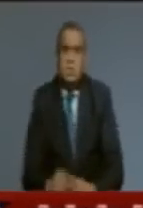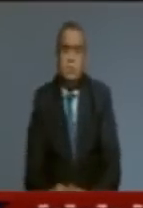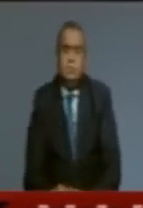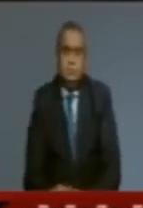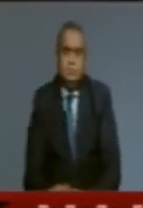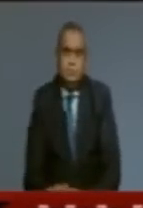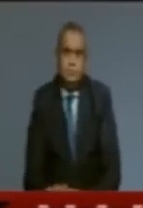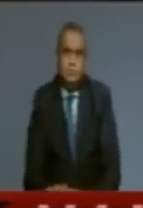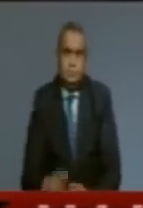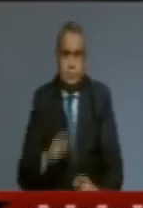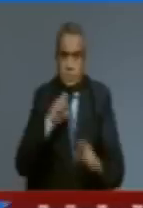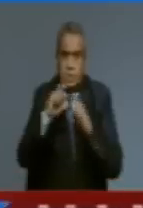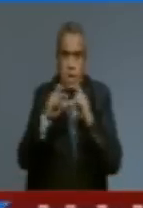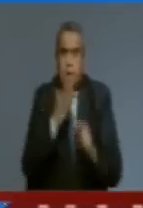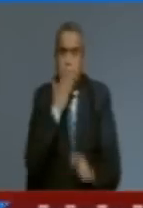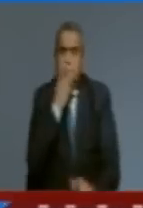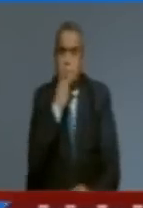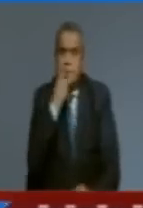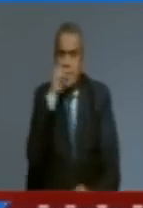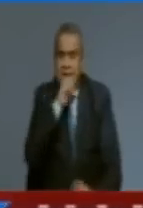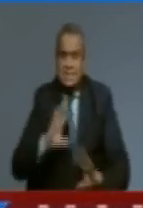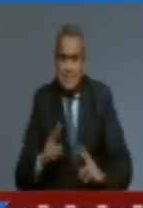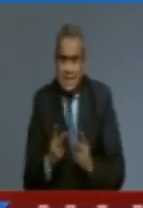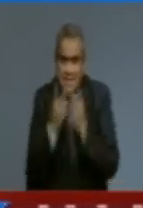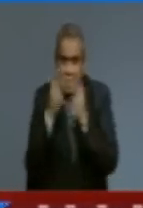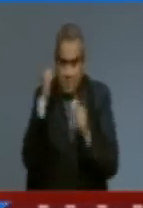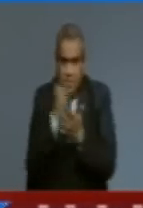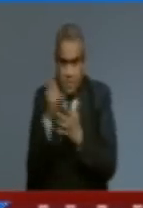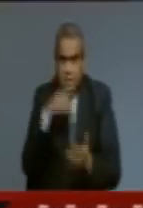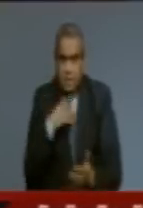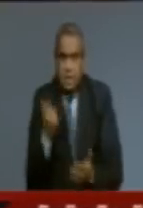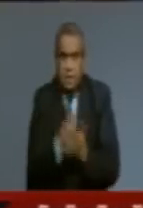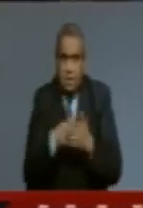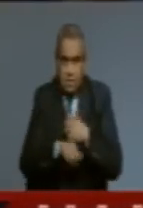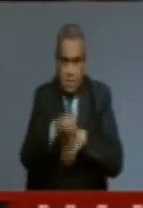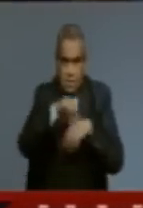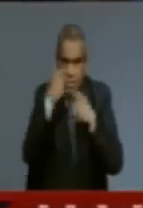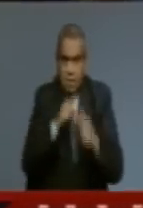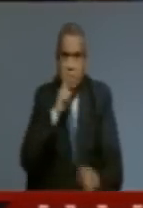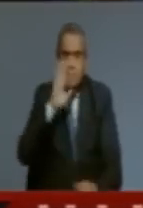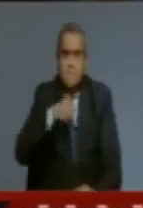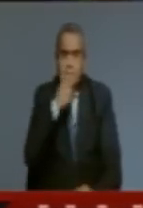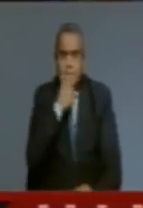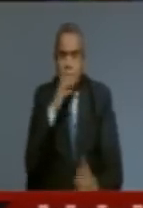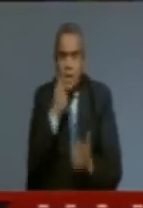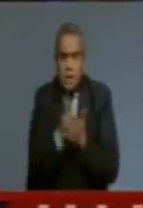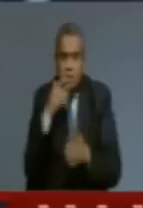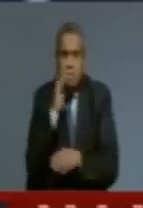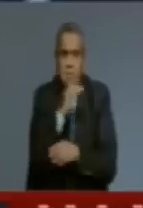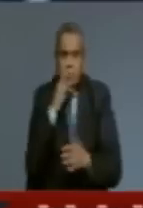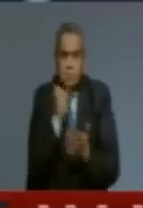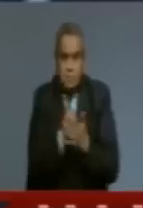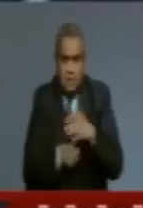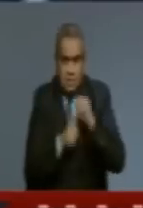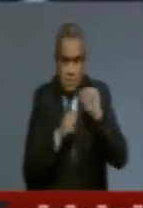فبنك بريكس للتنمية سيحصل على مالي في أسواق مختلفة بعملات مختلفة، ليس فقط